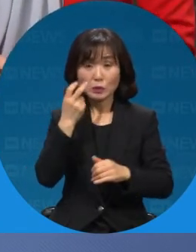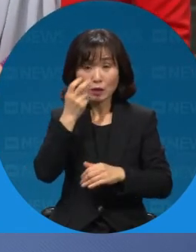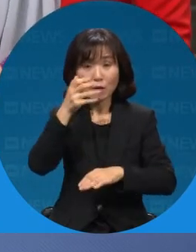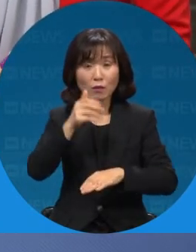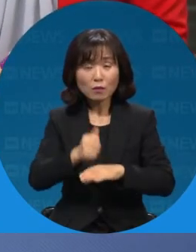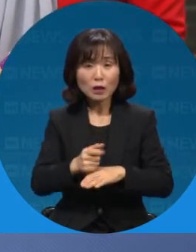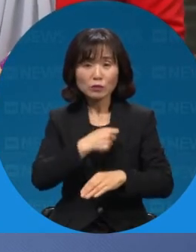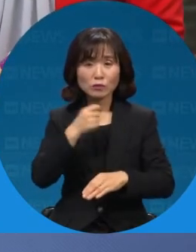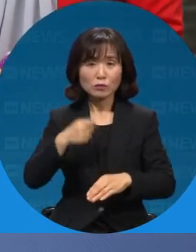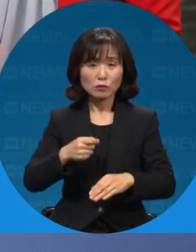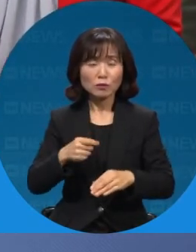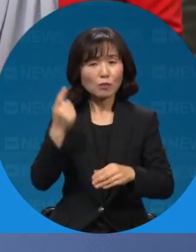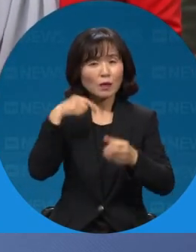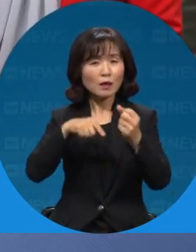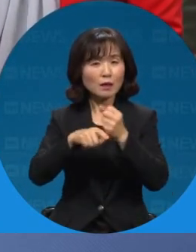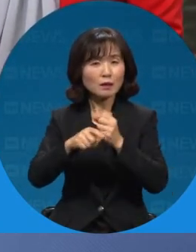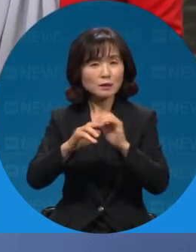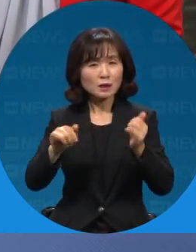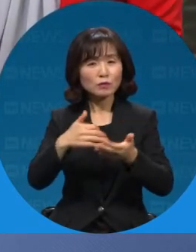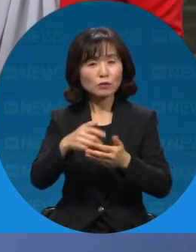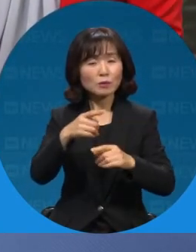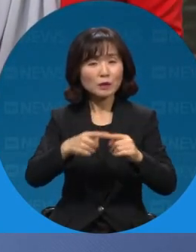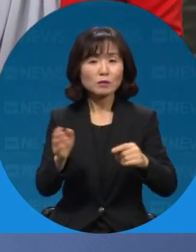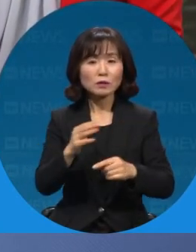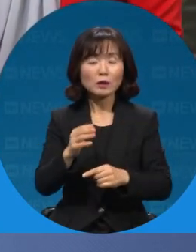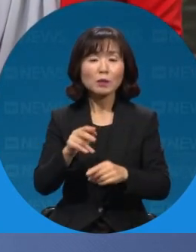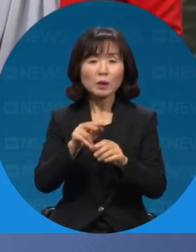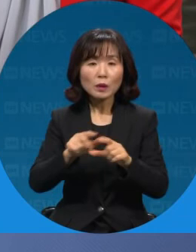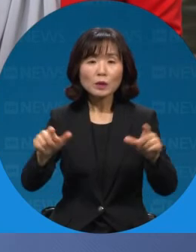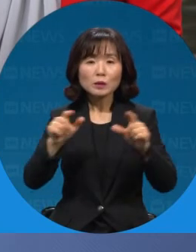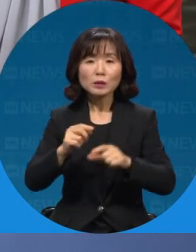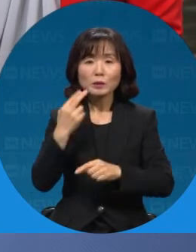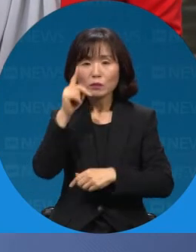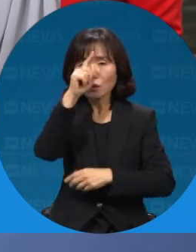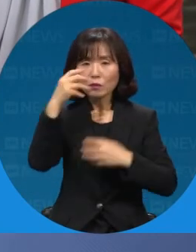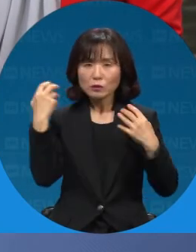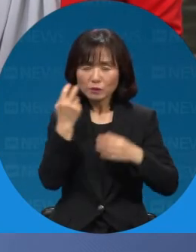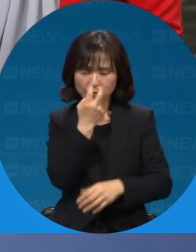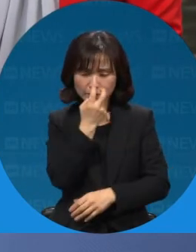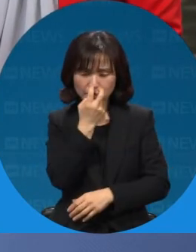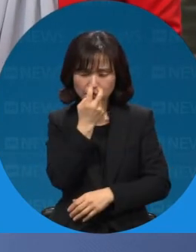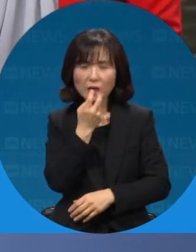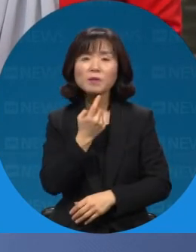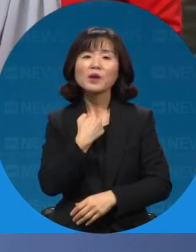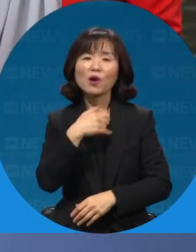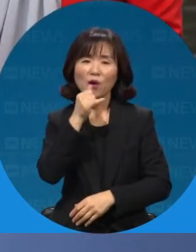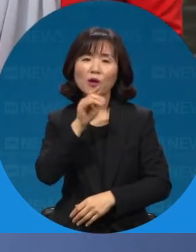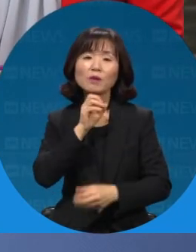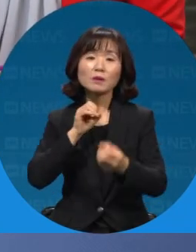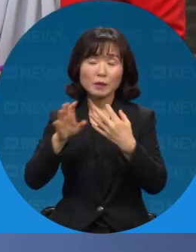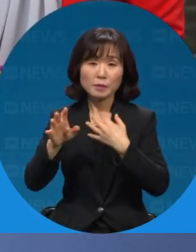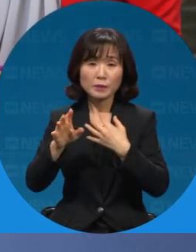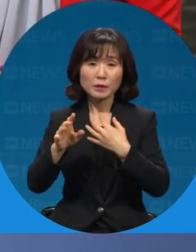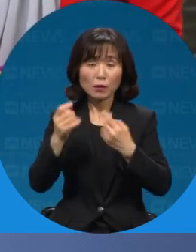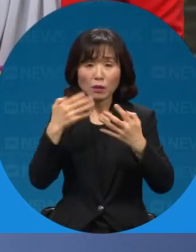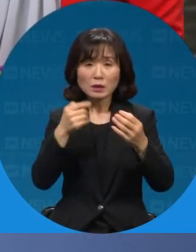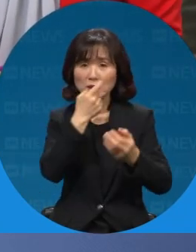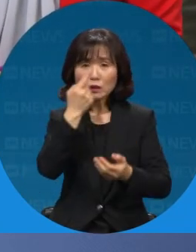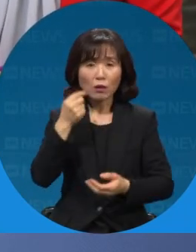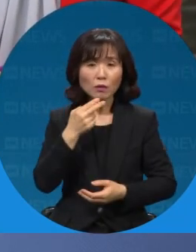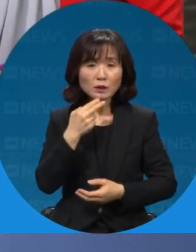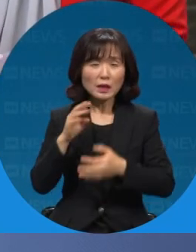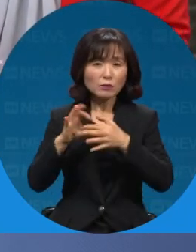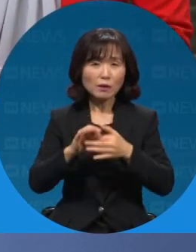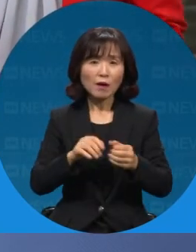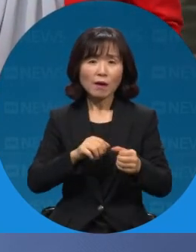과학자들 중 절반가량은 평소 미국 정부의 감시를 받고 있다고 응답 을 했는데요 이 뚜렷한 증거 없이 계속되는